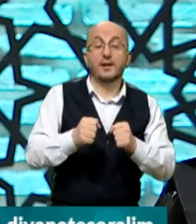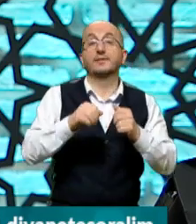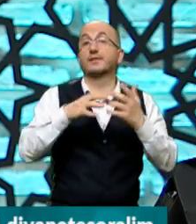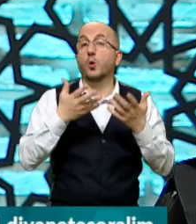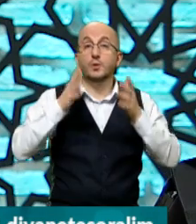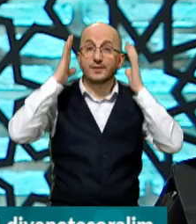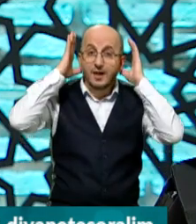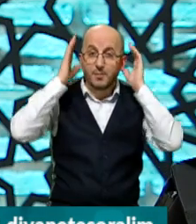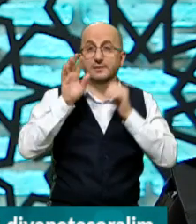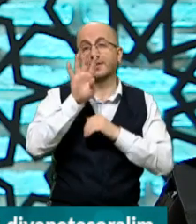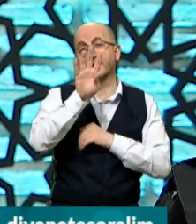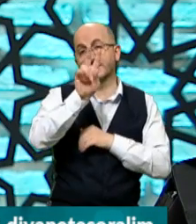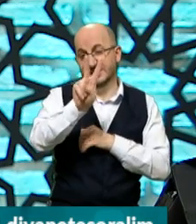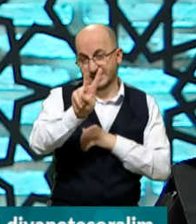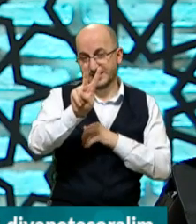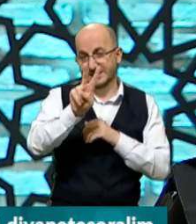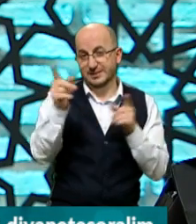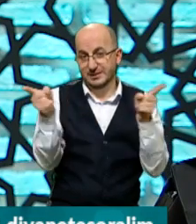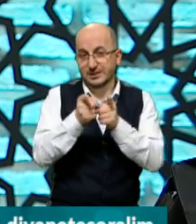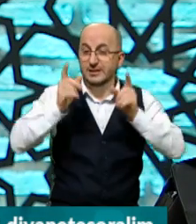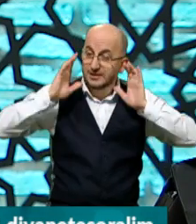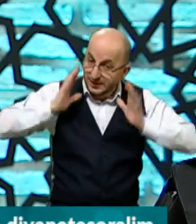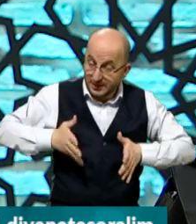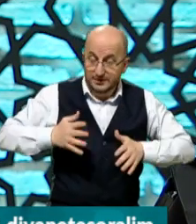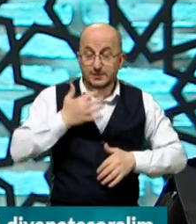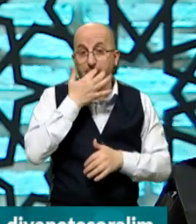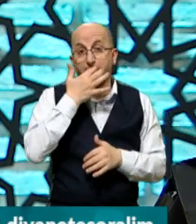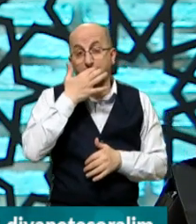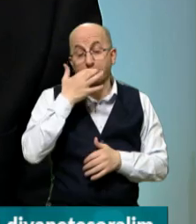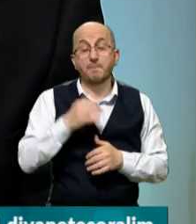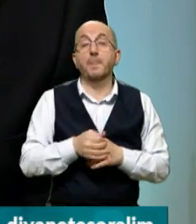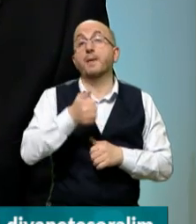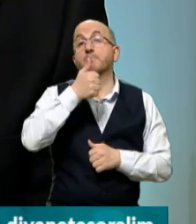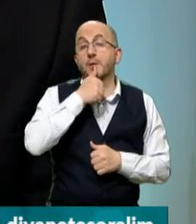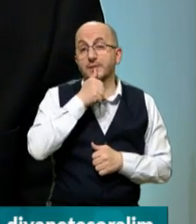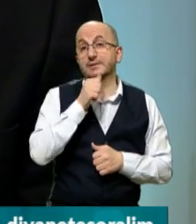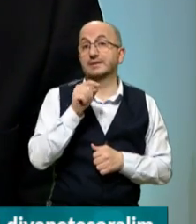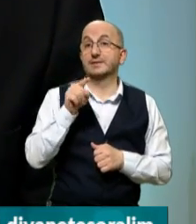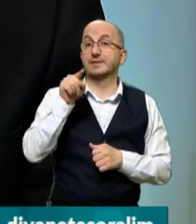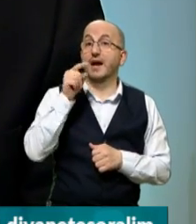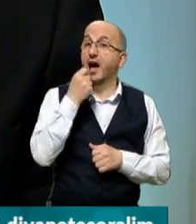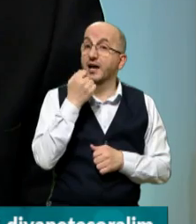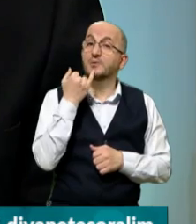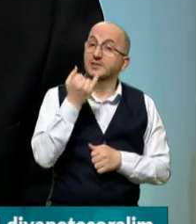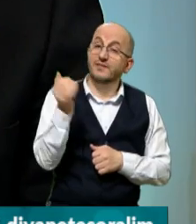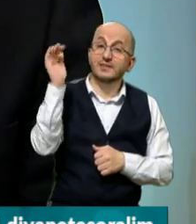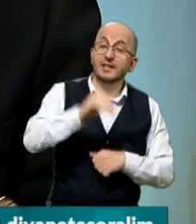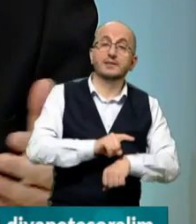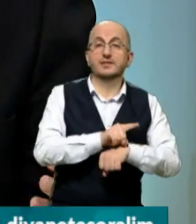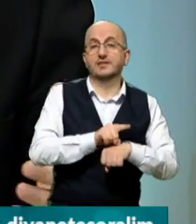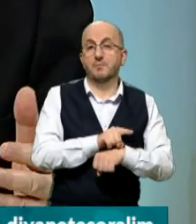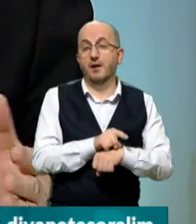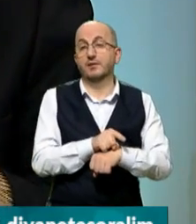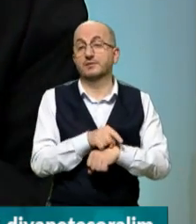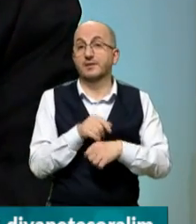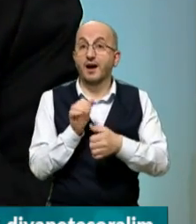olur? Misafir olursunuz, seferi olursunuz estağfurullah, seferi olursunuz. Babanız sizin yanınıza geldiğinde, babanız da